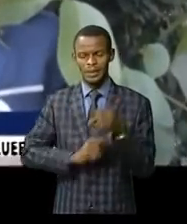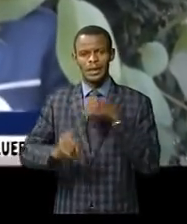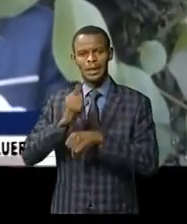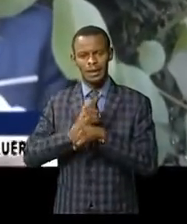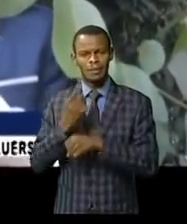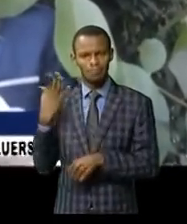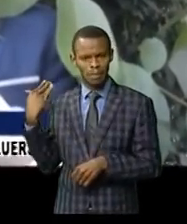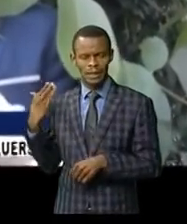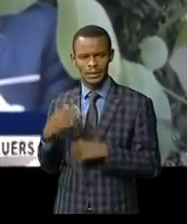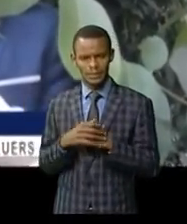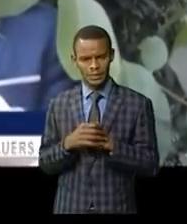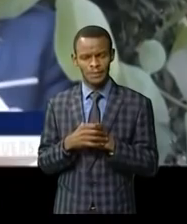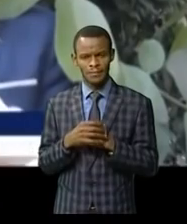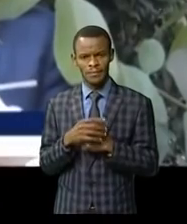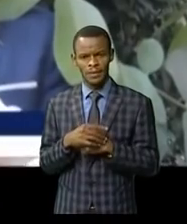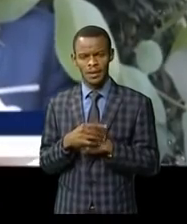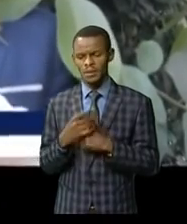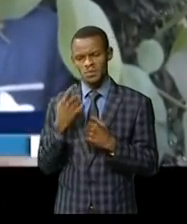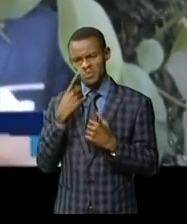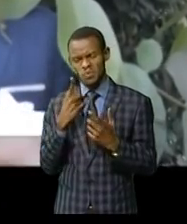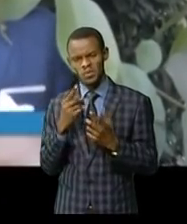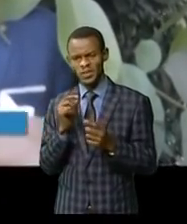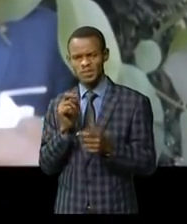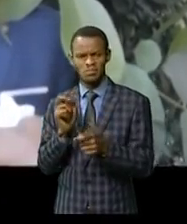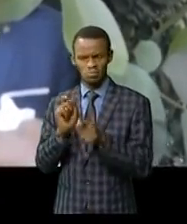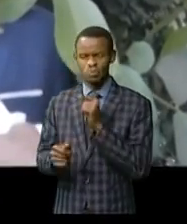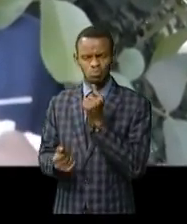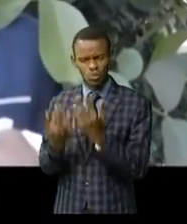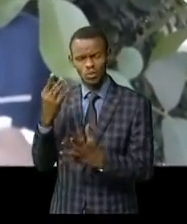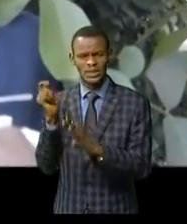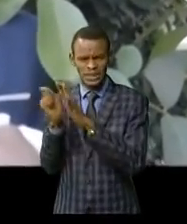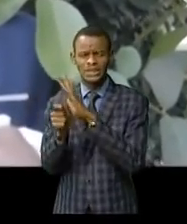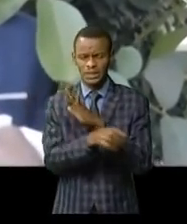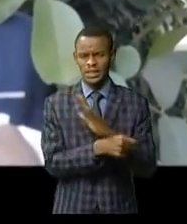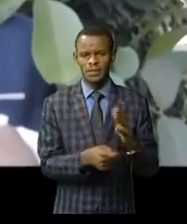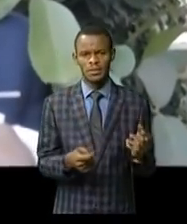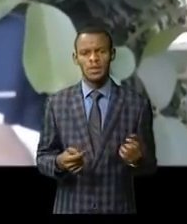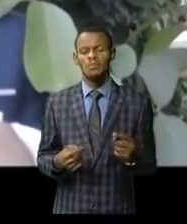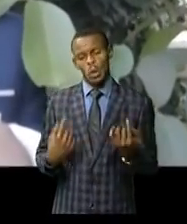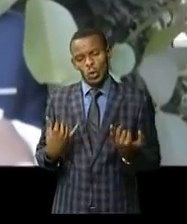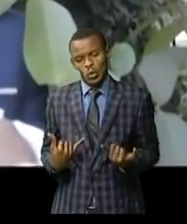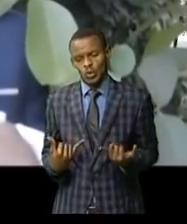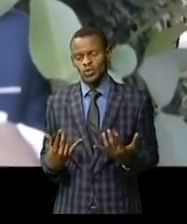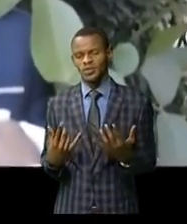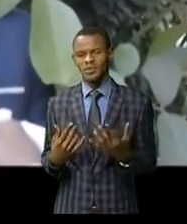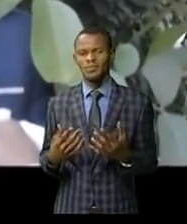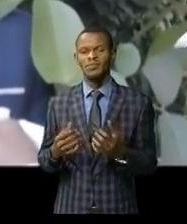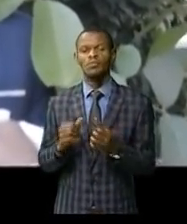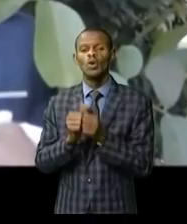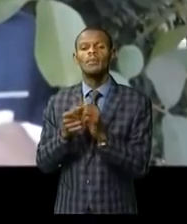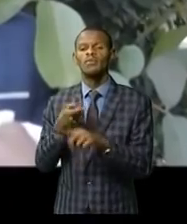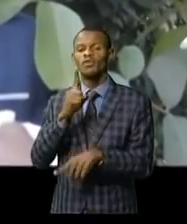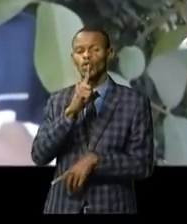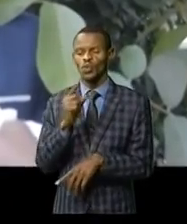été engloutis dans un puits d'eau. Et voilà, aujourd'hui on est en train de décliner l'exploitation minière que nous avons